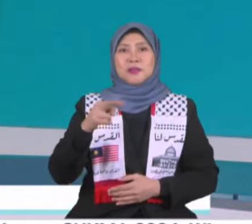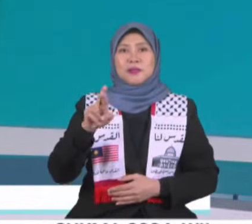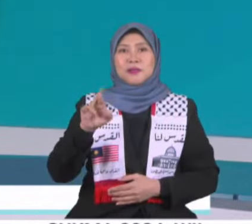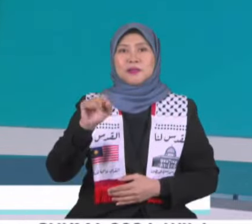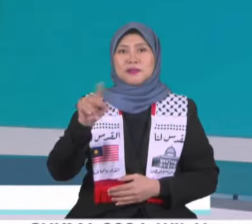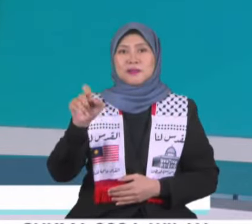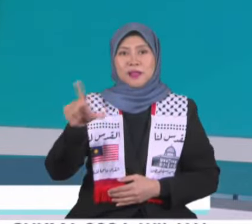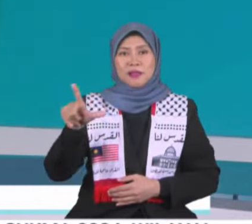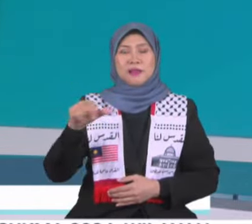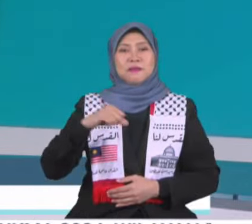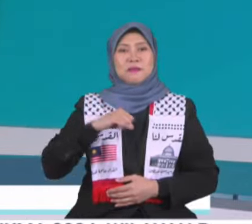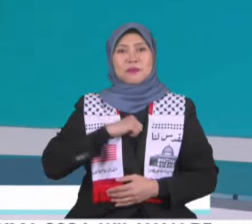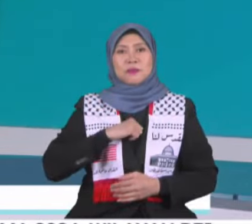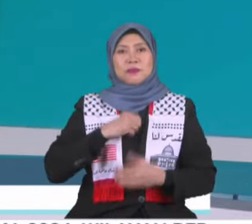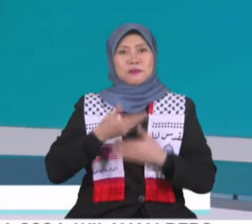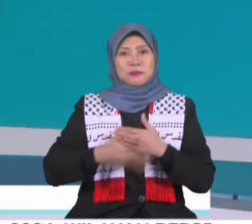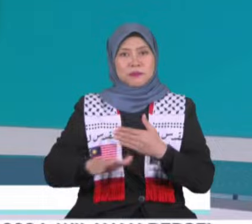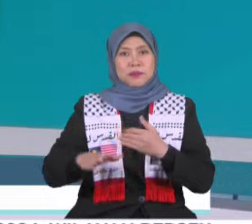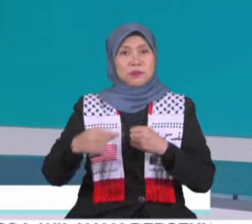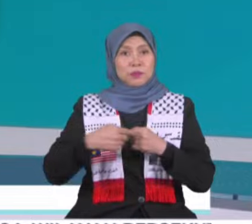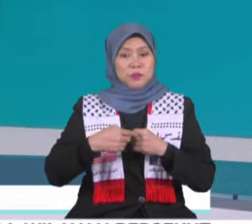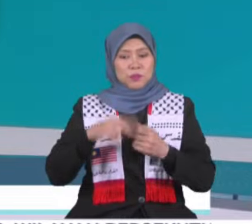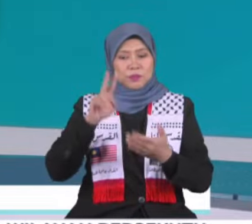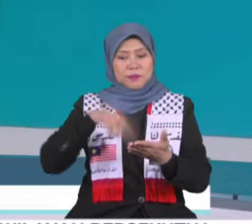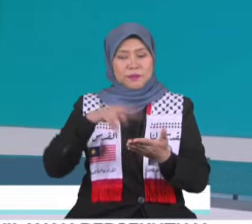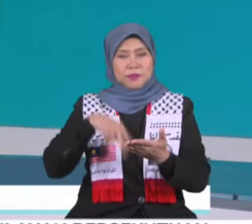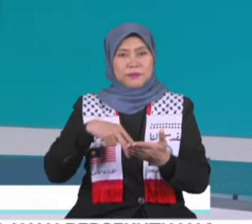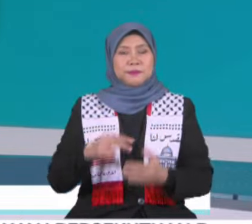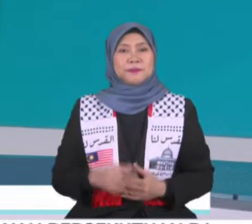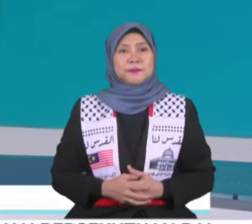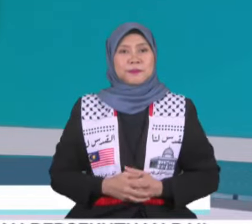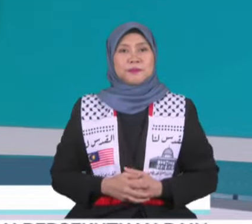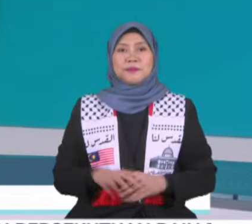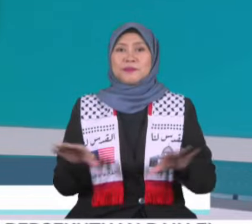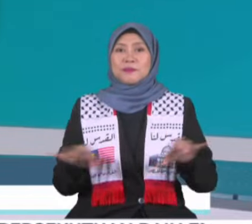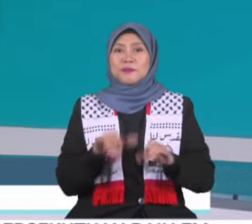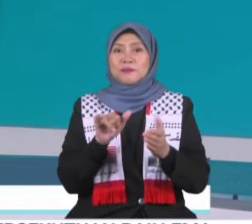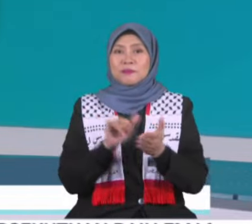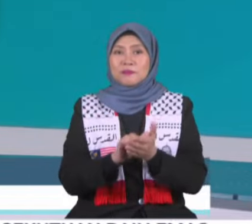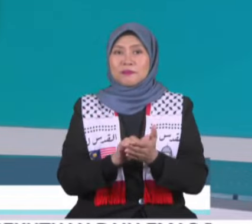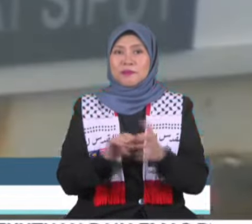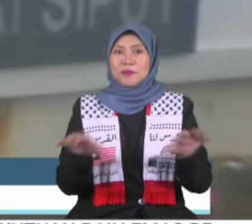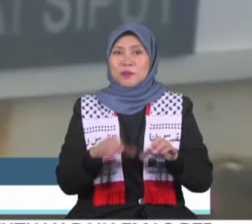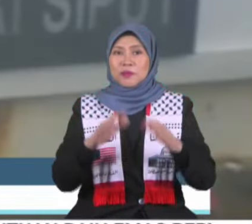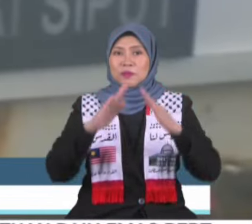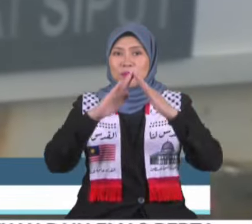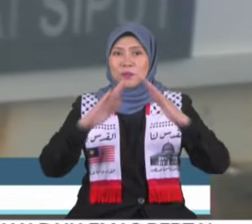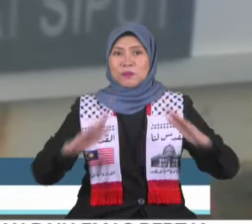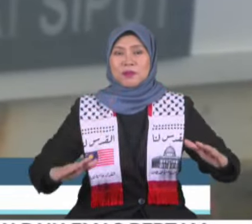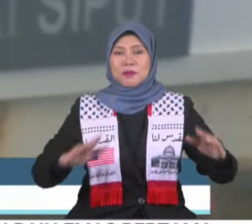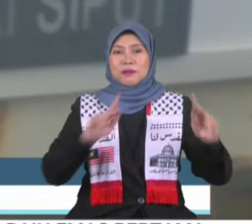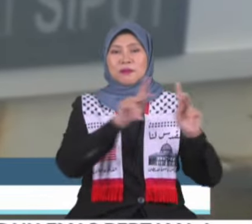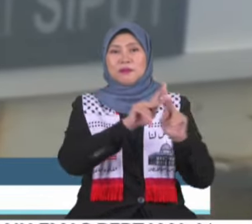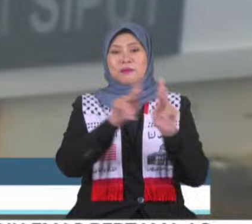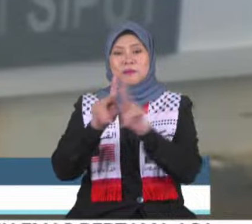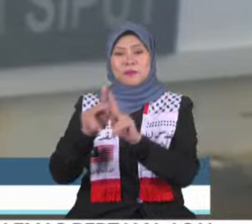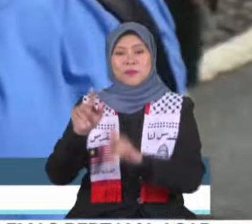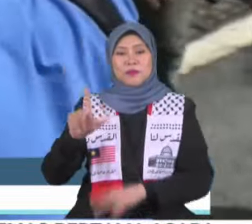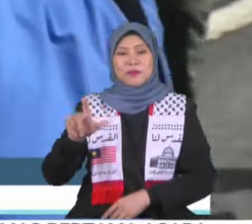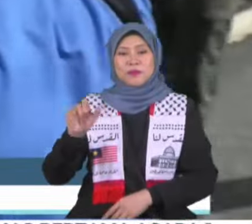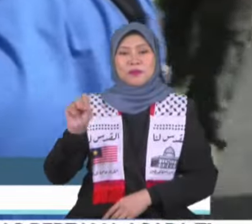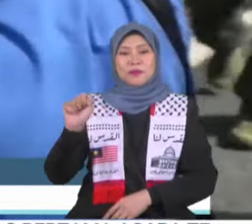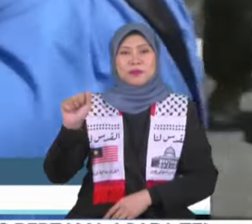yang membuat pengakuan di selepas pertuduhan dibacakan. Perbuatan itu dilakukan di sebuah rumah di Kampung